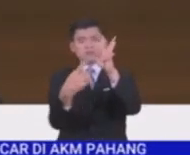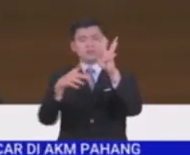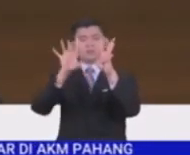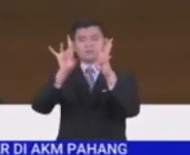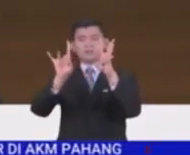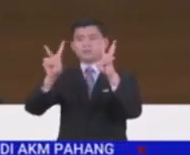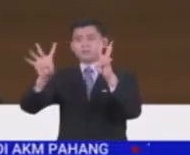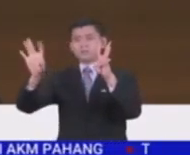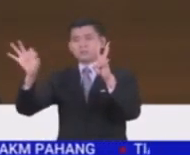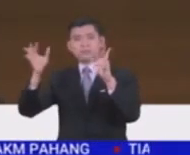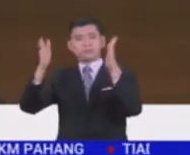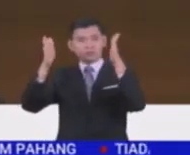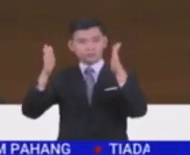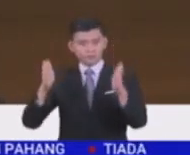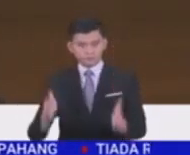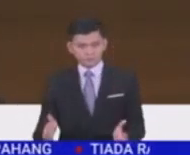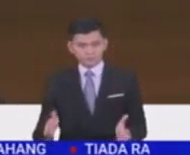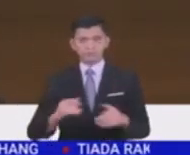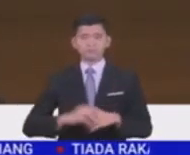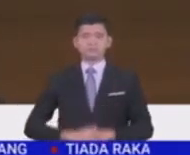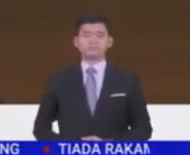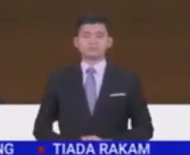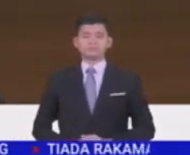14,829 anggota.